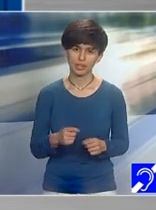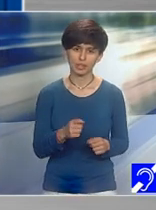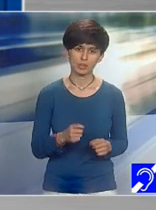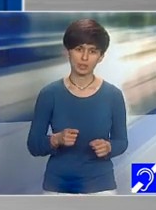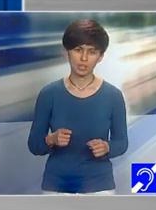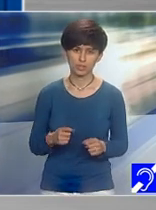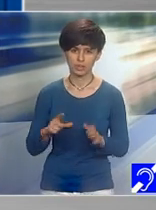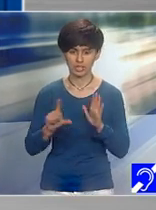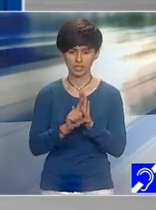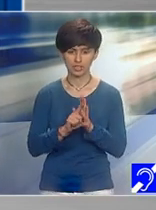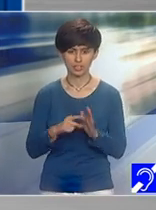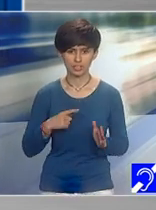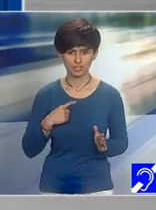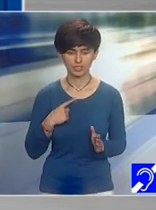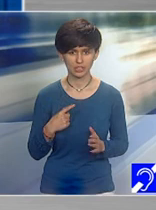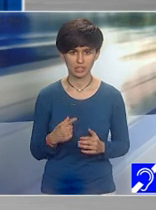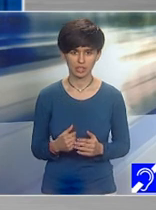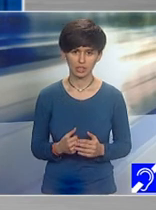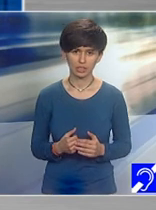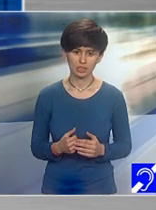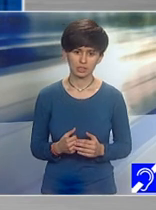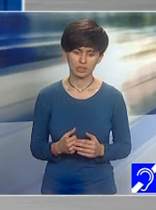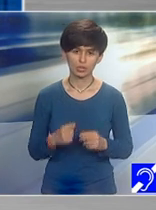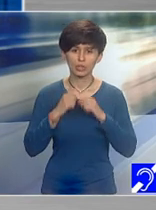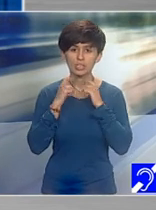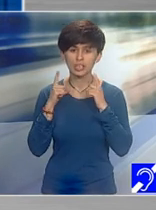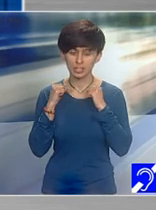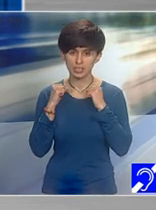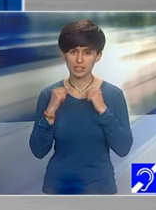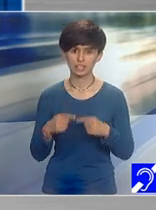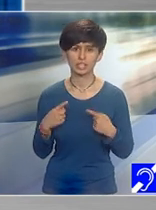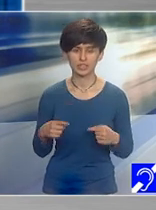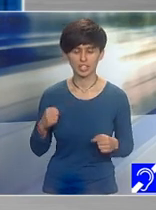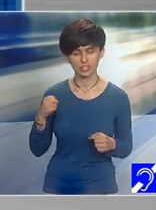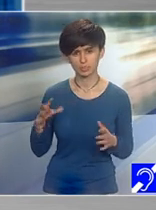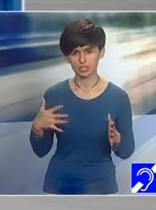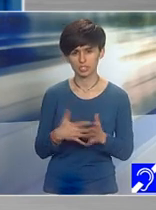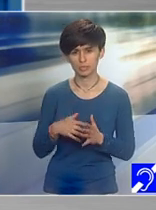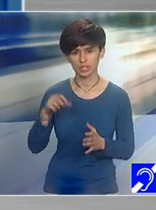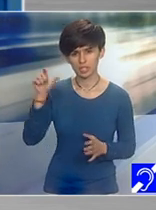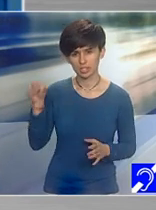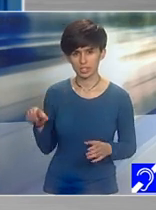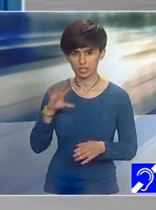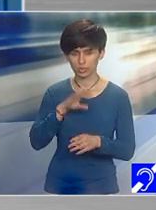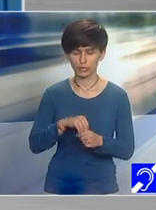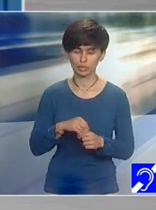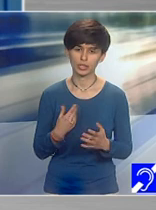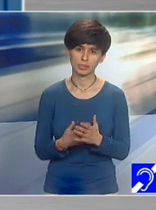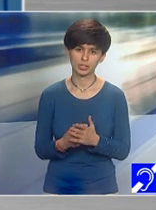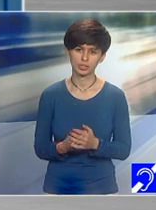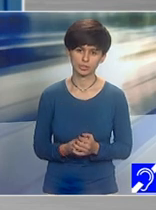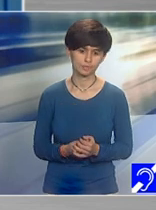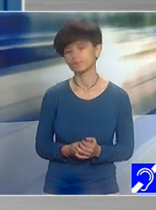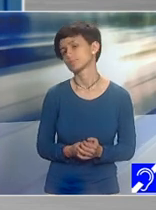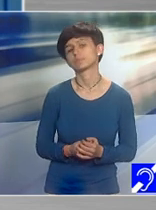existe câte o grăință la fiecare 15.000 de, nu, câte o crește la fiecare 15.000 de locuitori. Tocmai pentru a scăpa cetățenii de